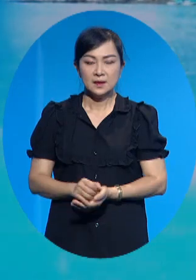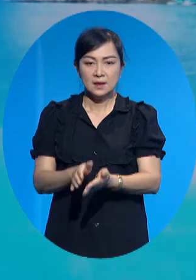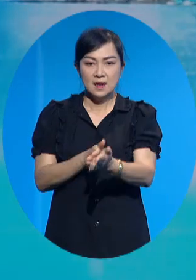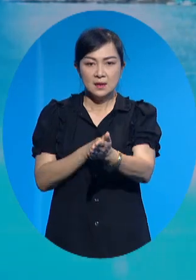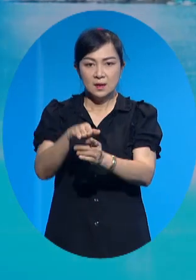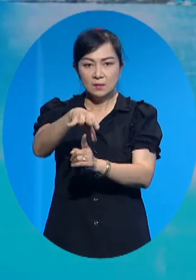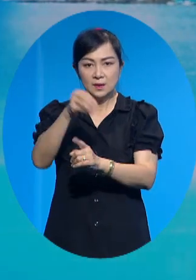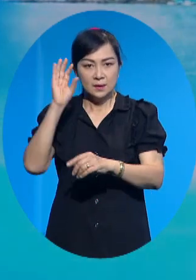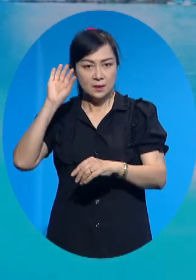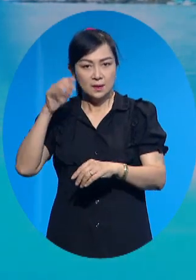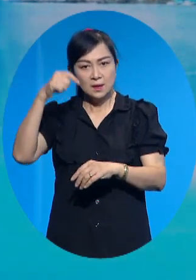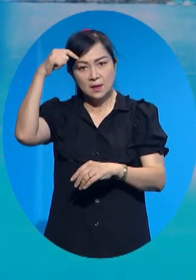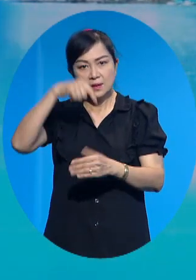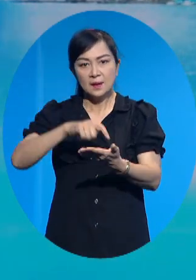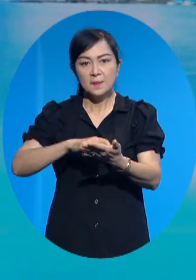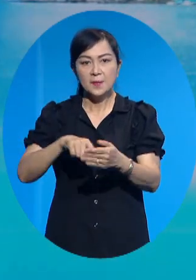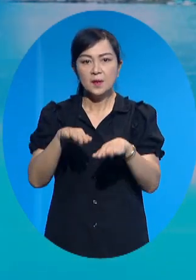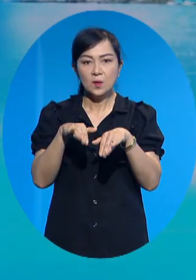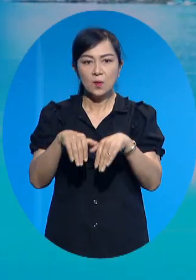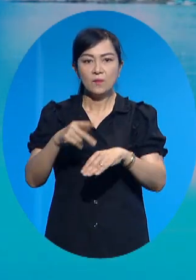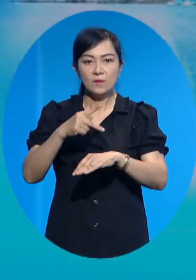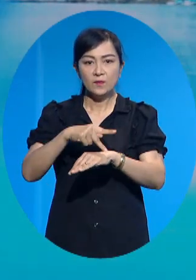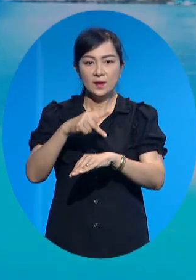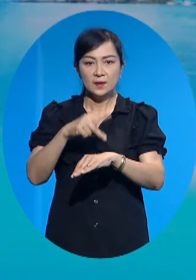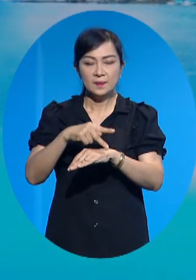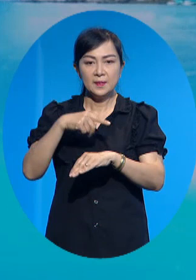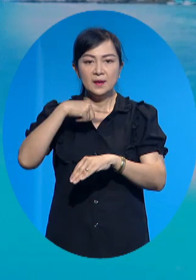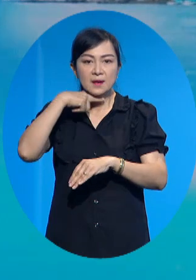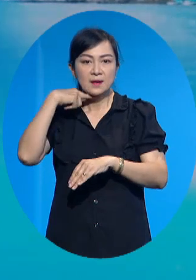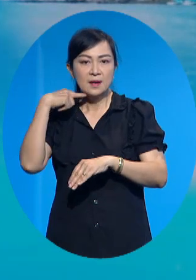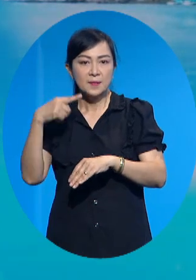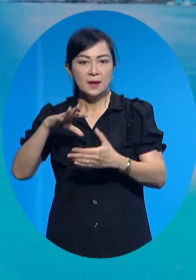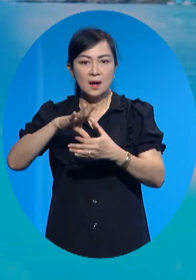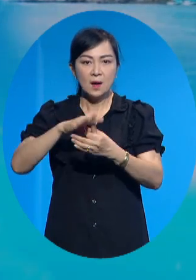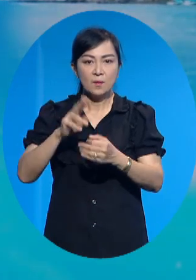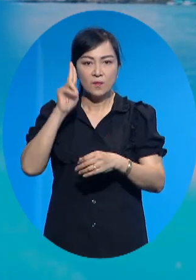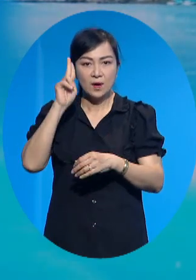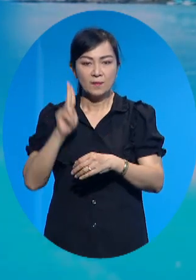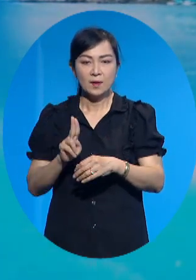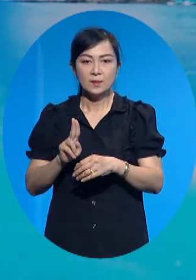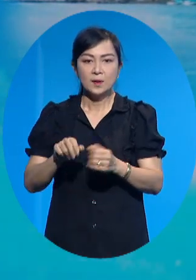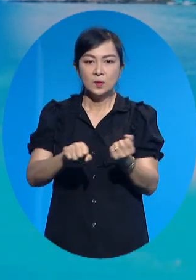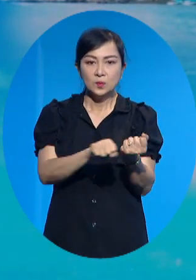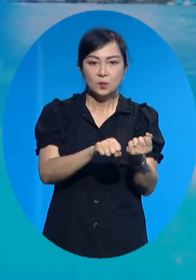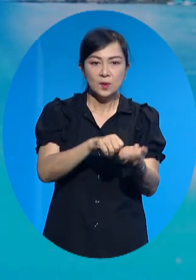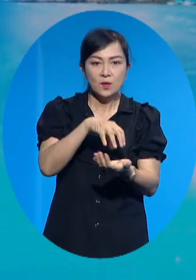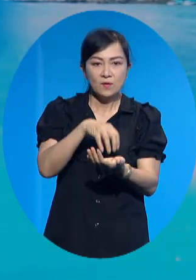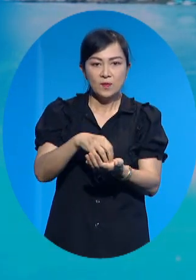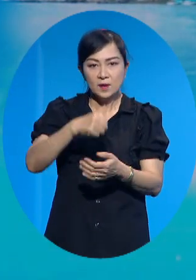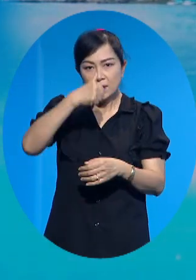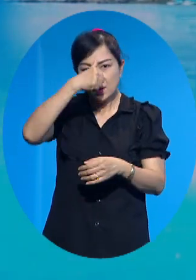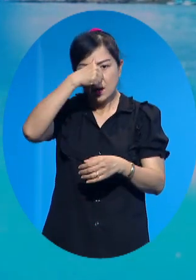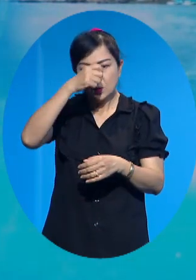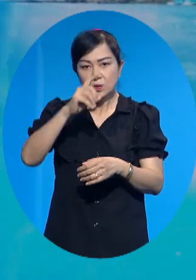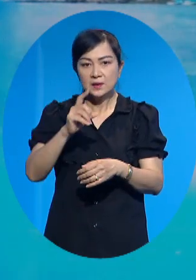Tiếp theo là phần tin thế giới. Thưa quý vị, Nhật Bản, Mỹ, Australia và Philippines cam kết tăng cường hợp tác quốc phòng nhằm thúc đẩy một khu